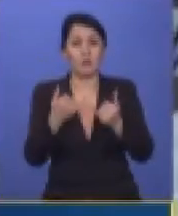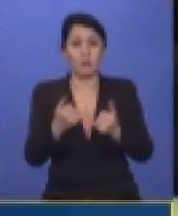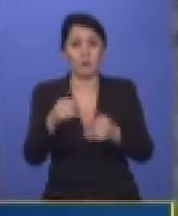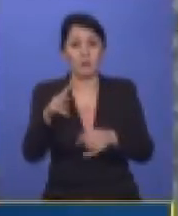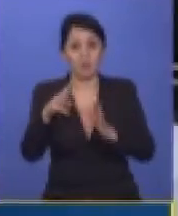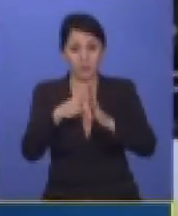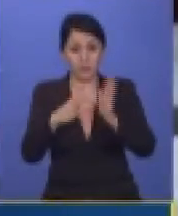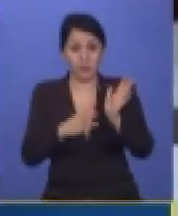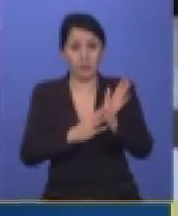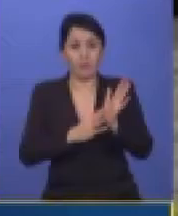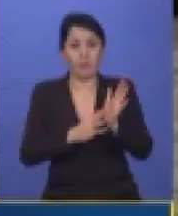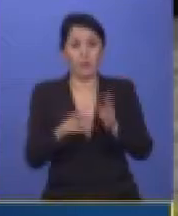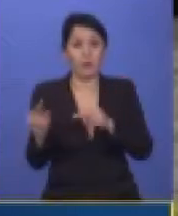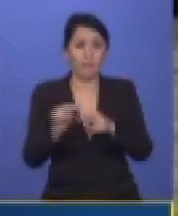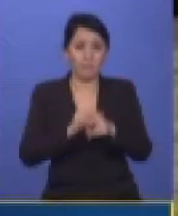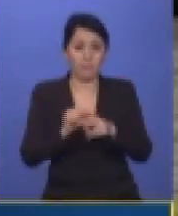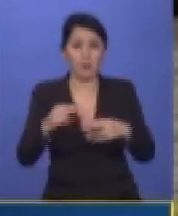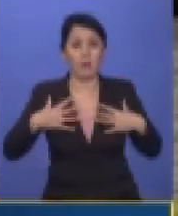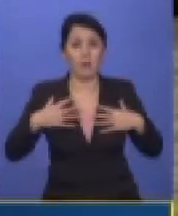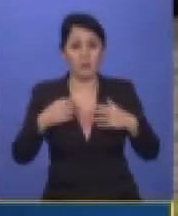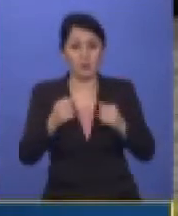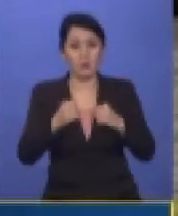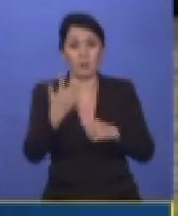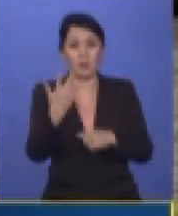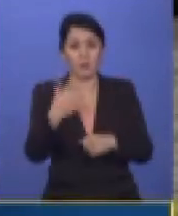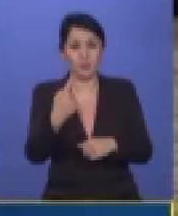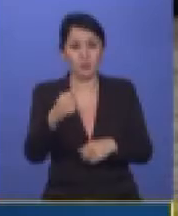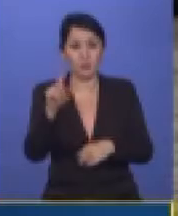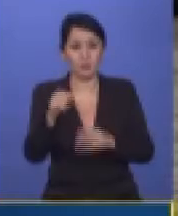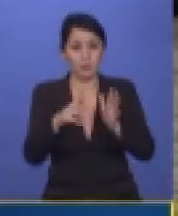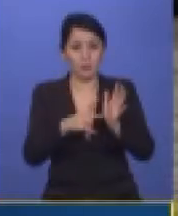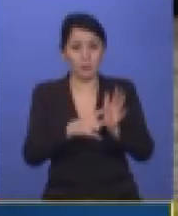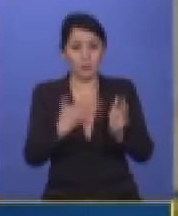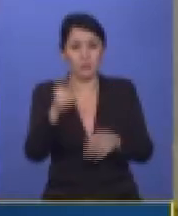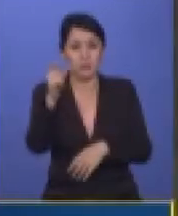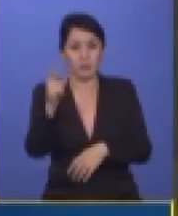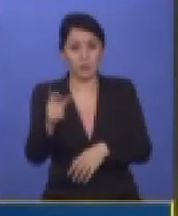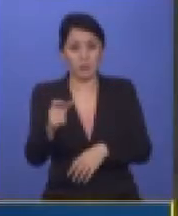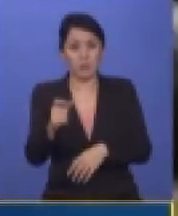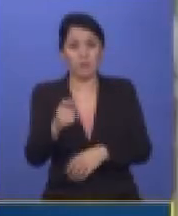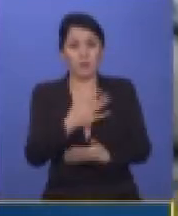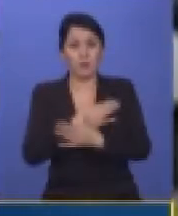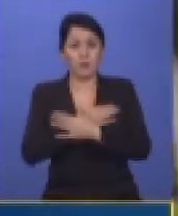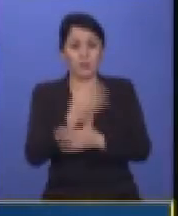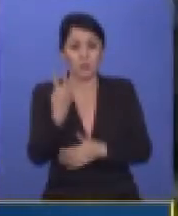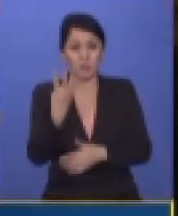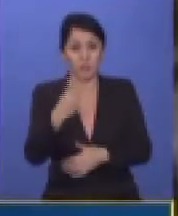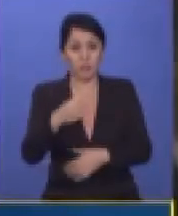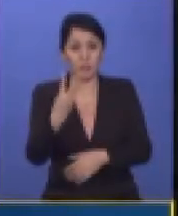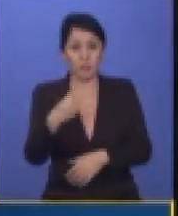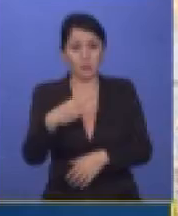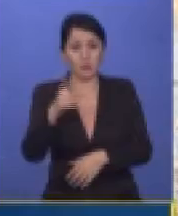14%. На сегодняшний день от COVID-19 вылечились более 31 158 североказахстанцев.